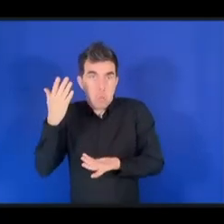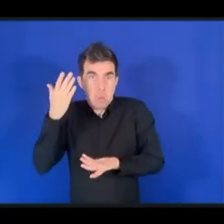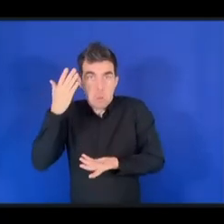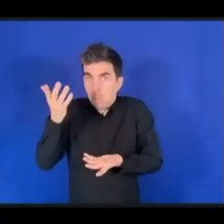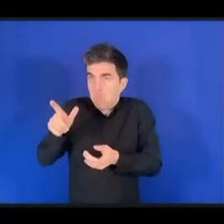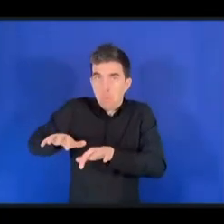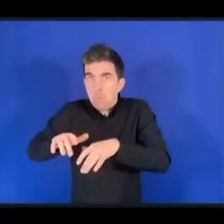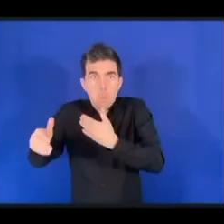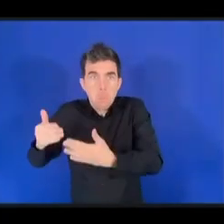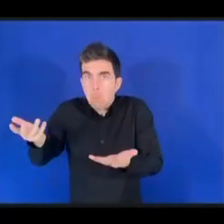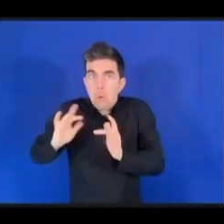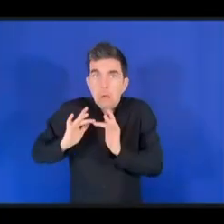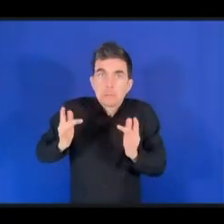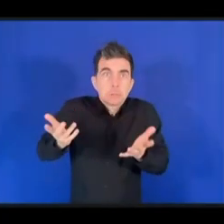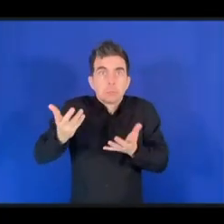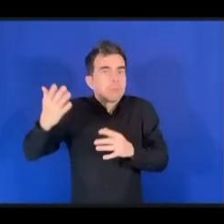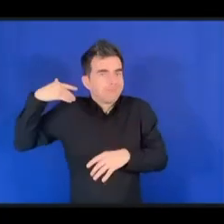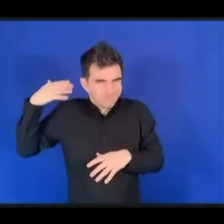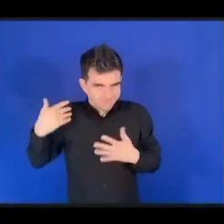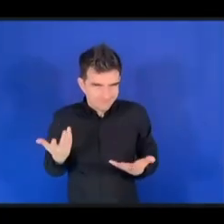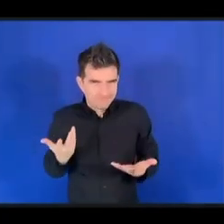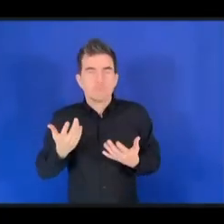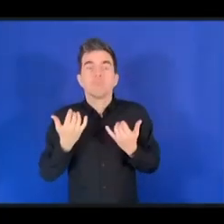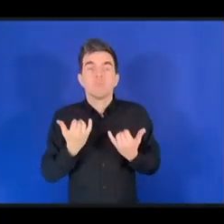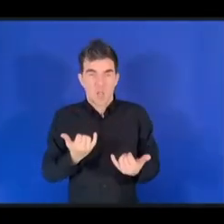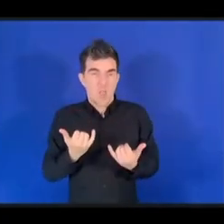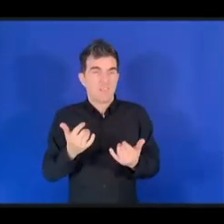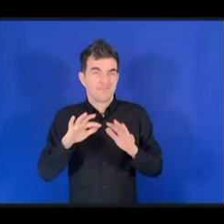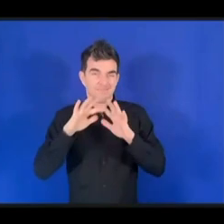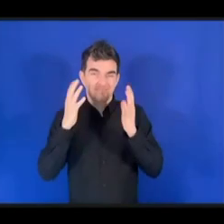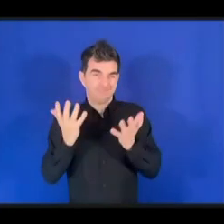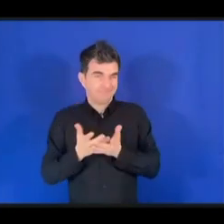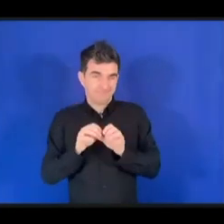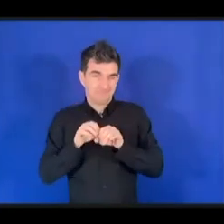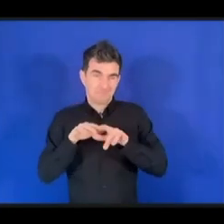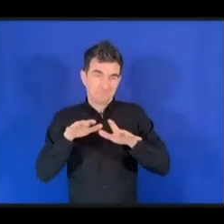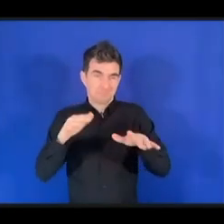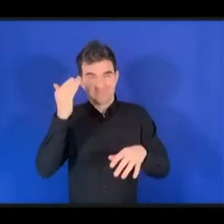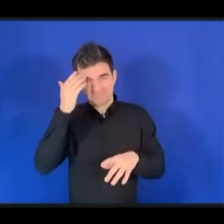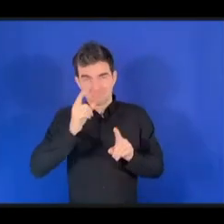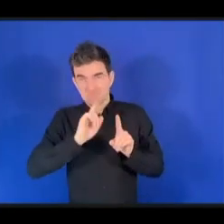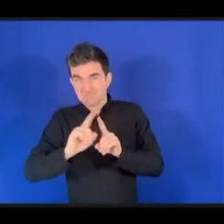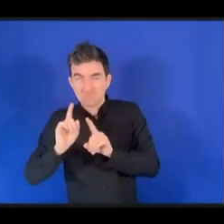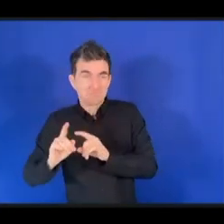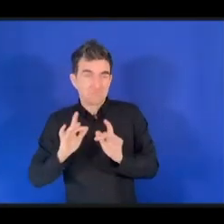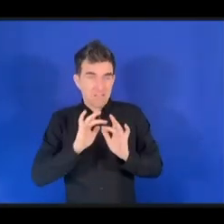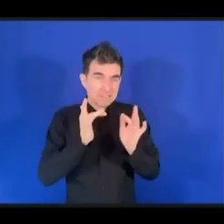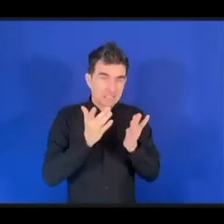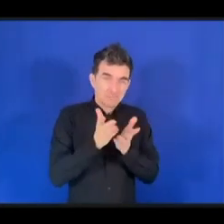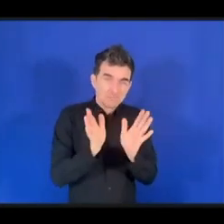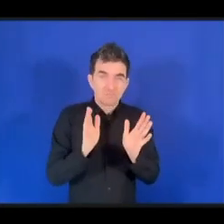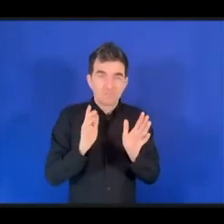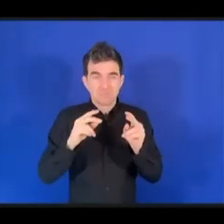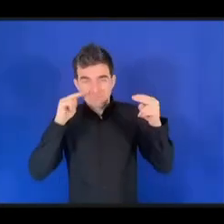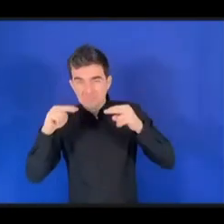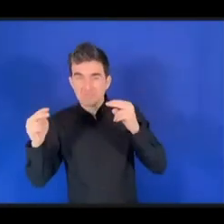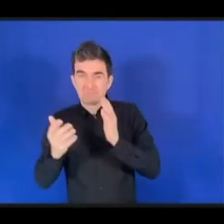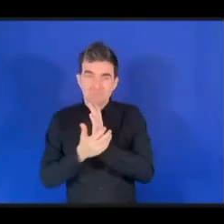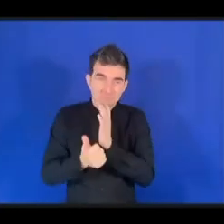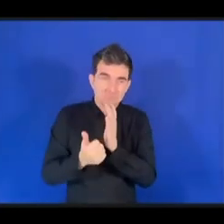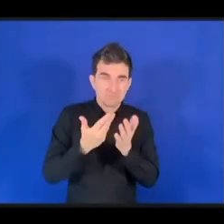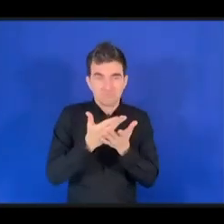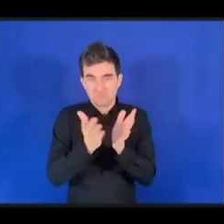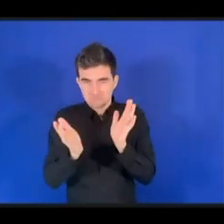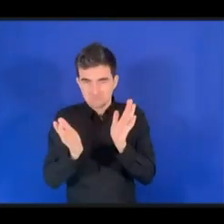を統合することその専門性を統合することから生まれると考えられますそれはctoでもそうです